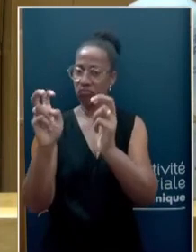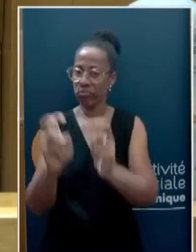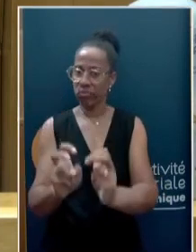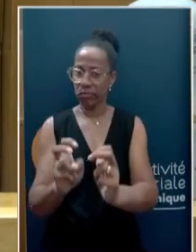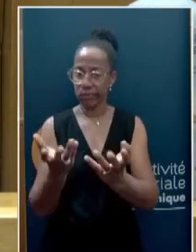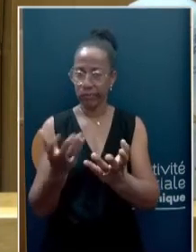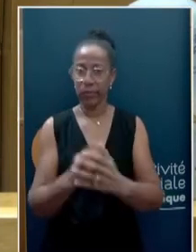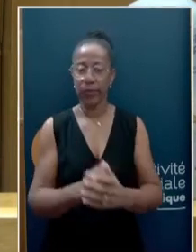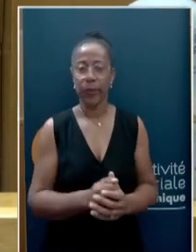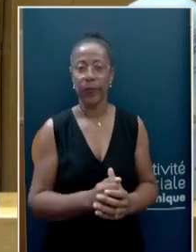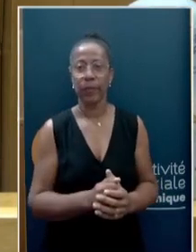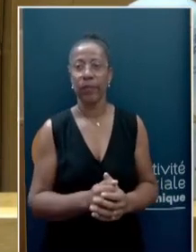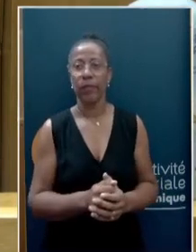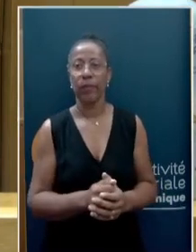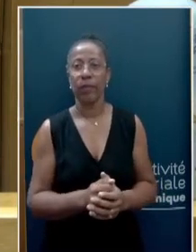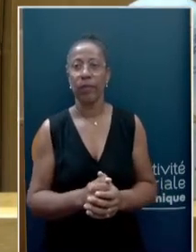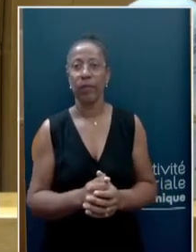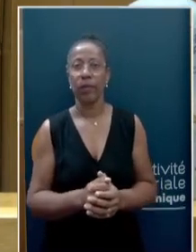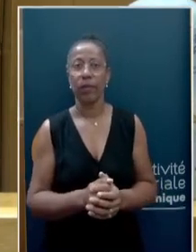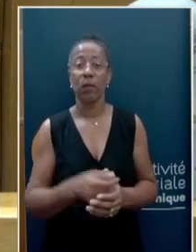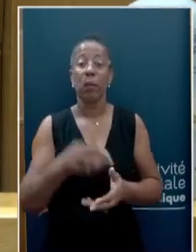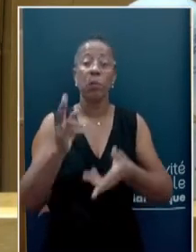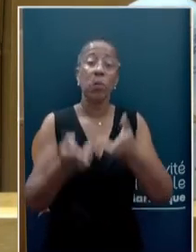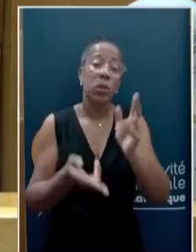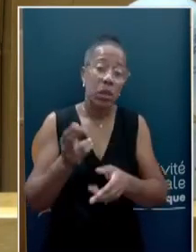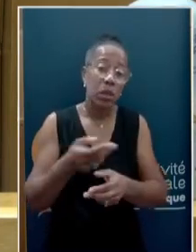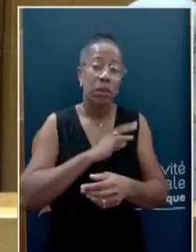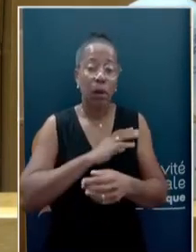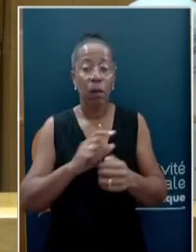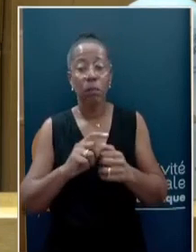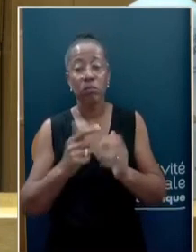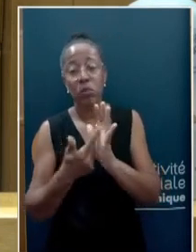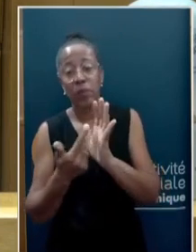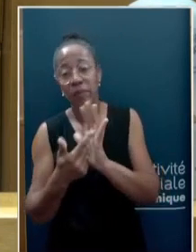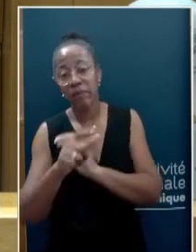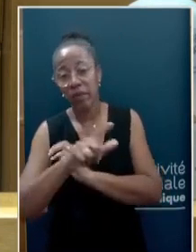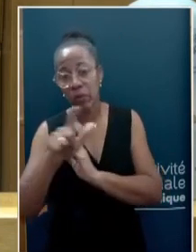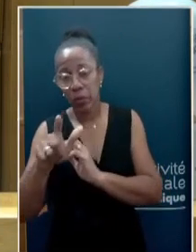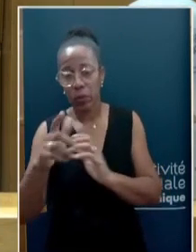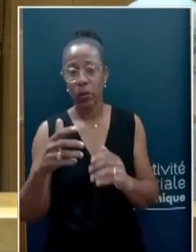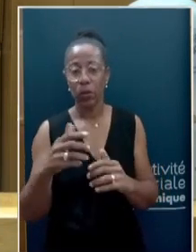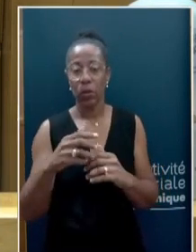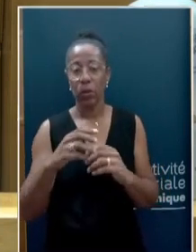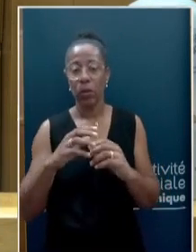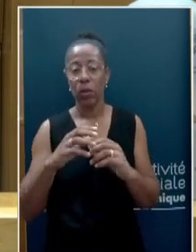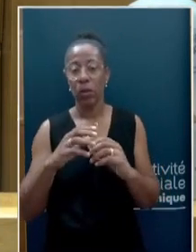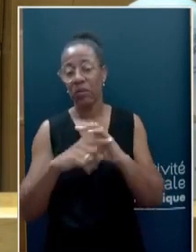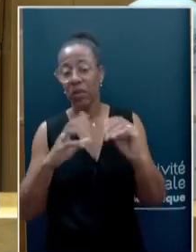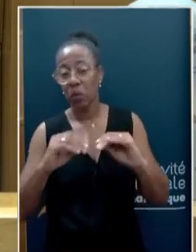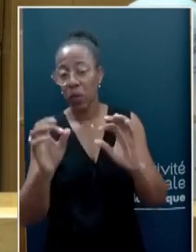Alors, peut-être, c'est parce que vous n'avez pas réalisé en 2022, vous dites que ce n'était pas nécessaire d'avoir prévu 37